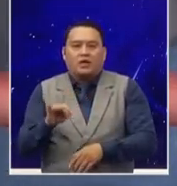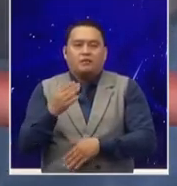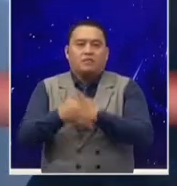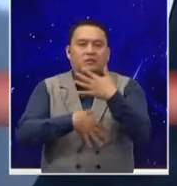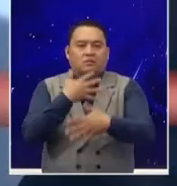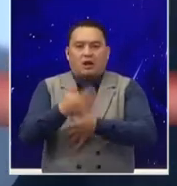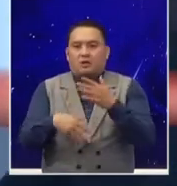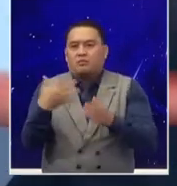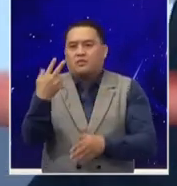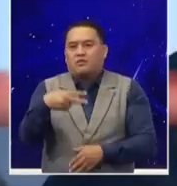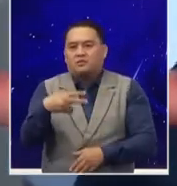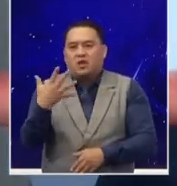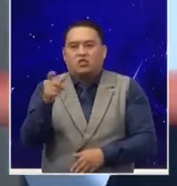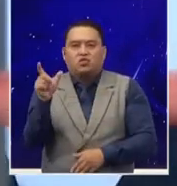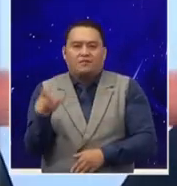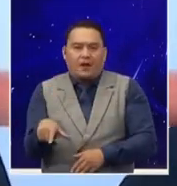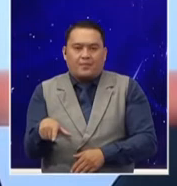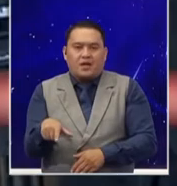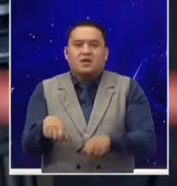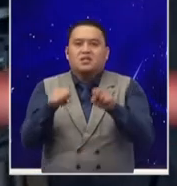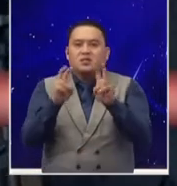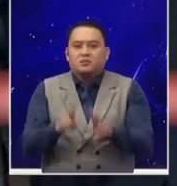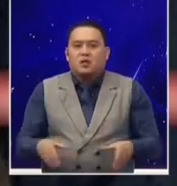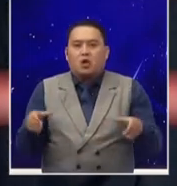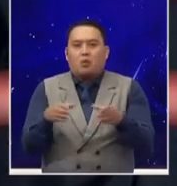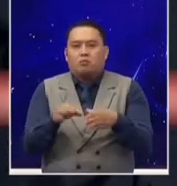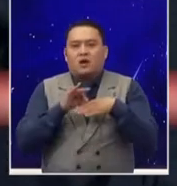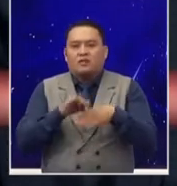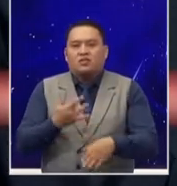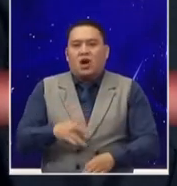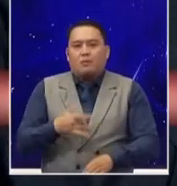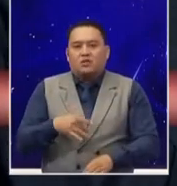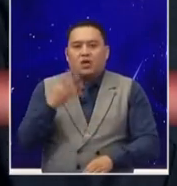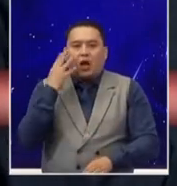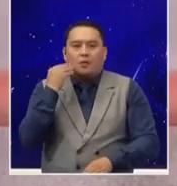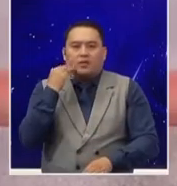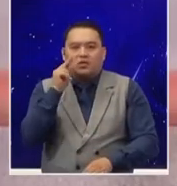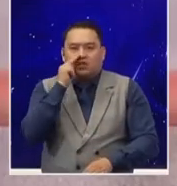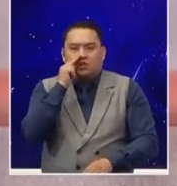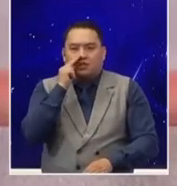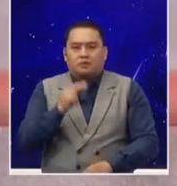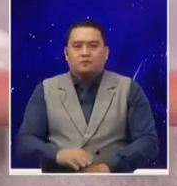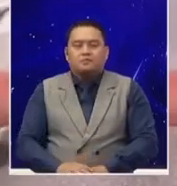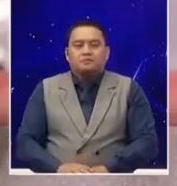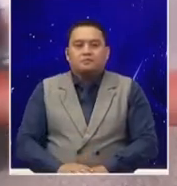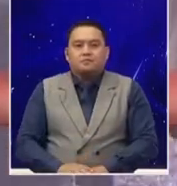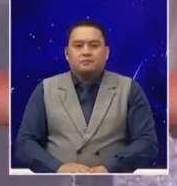беспорядках задержали порядка 25 человек. Спецоперации проходили в Жамбылской области, Алматы и